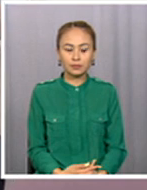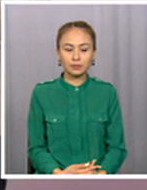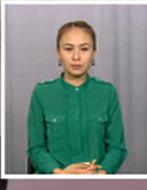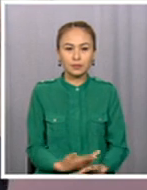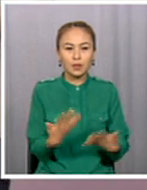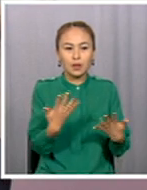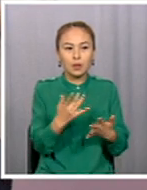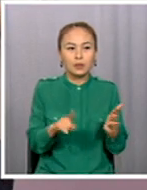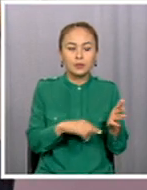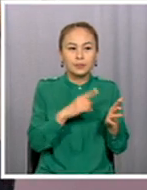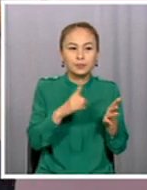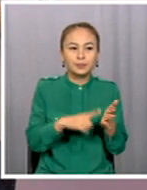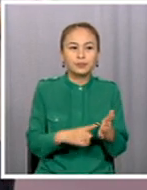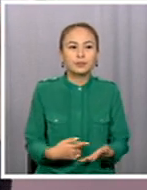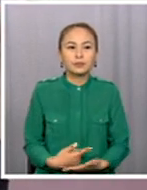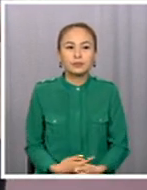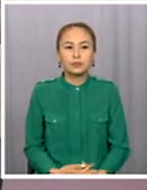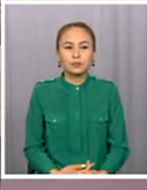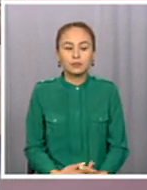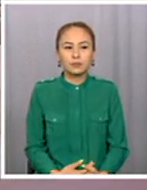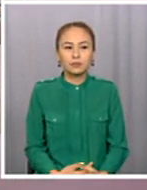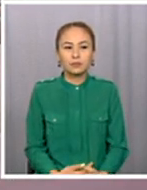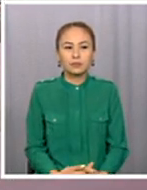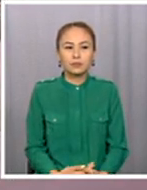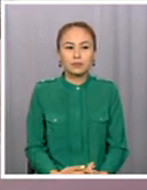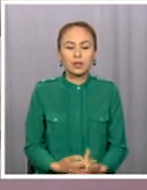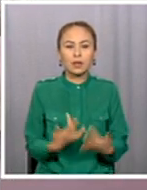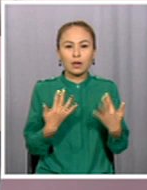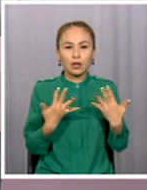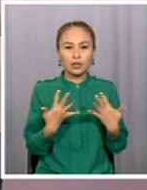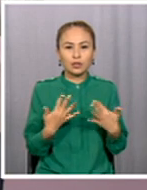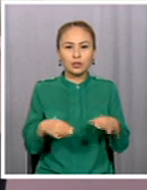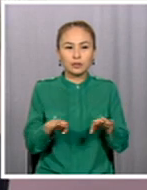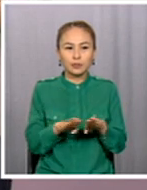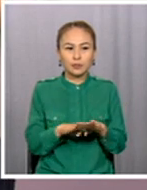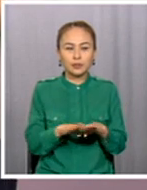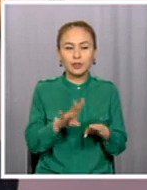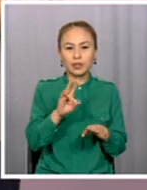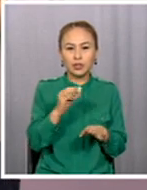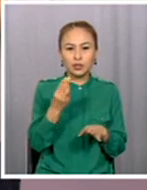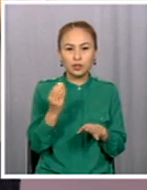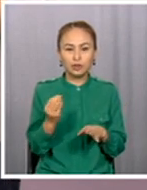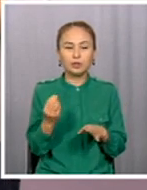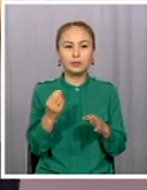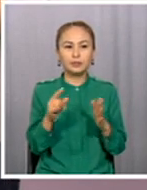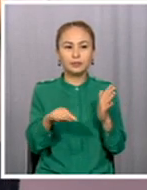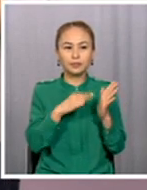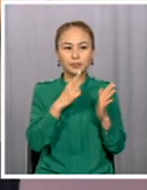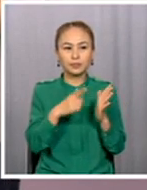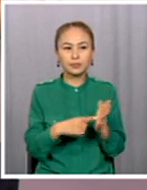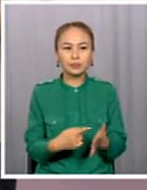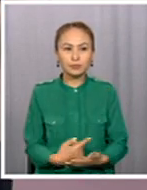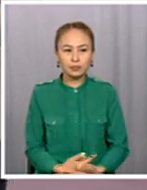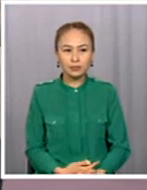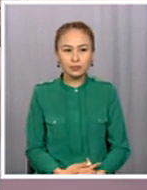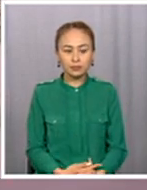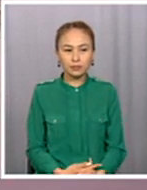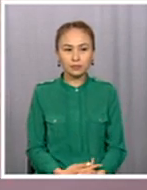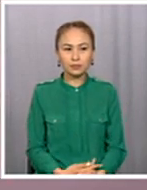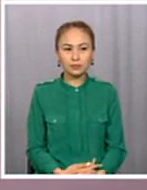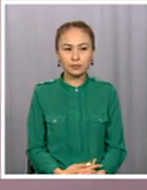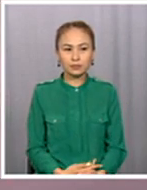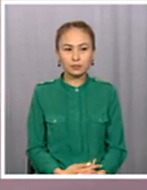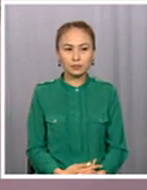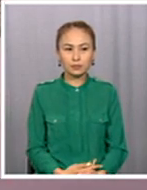қоямыз? Дұрыс, қанша, неше деген сұрақтар қояды екен біз. Жарайсыңдар.